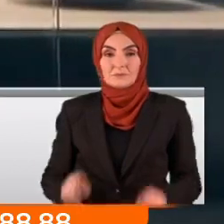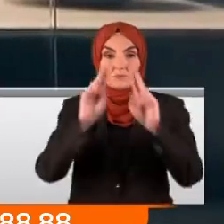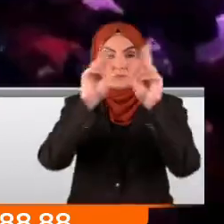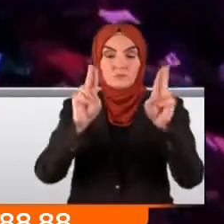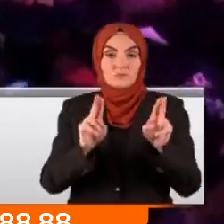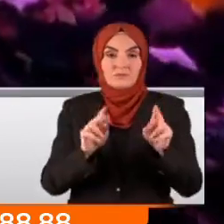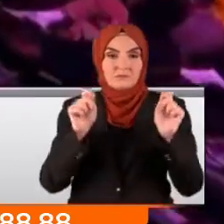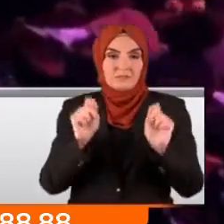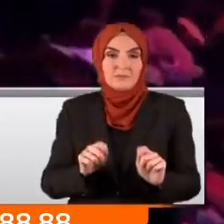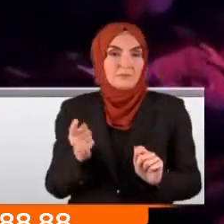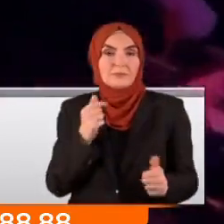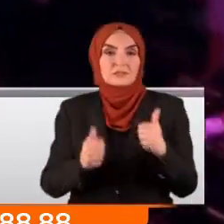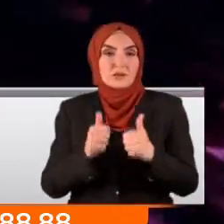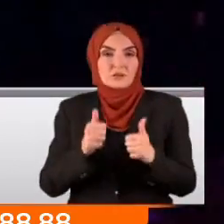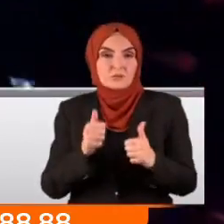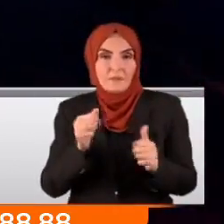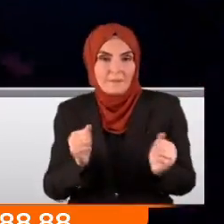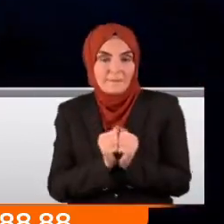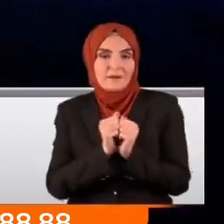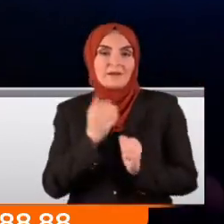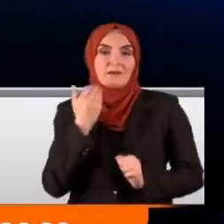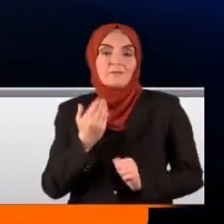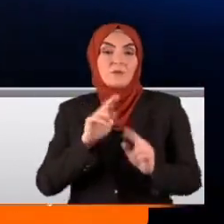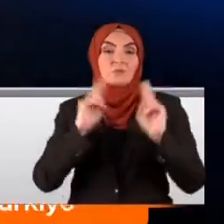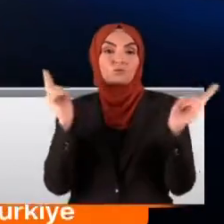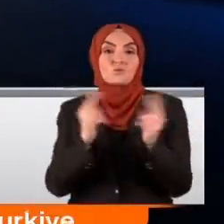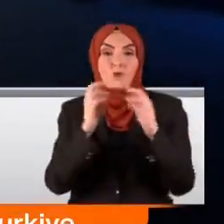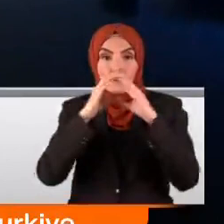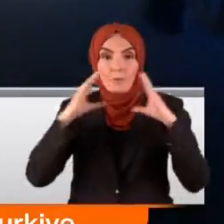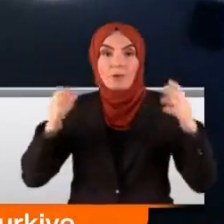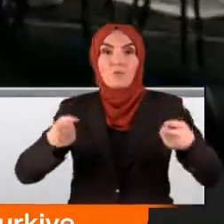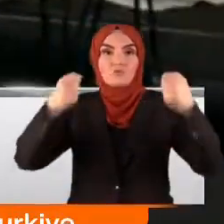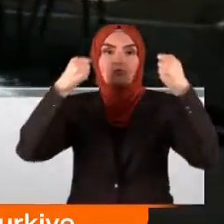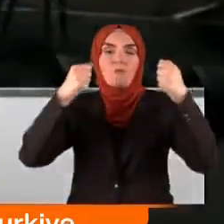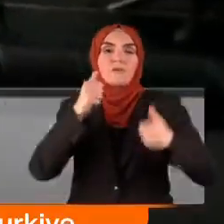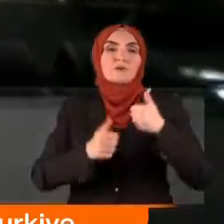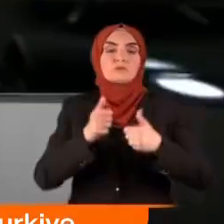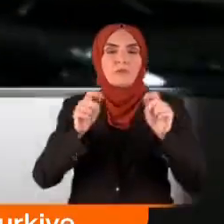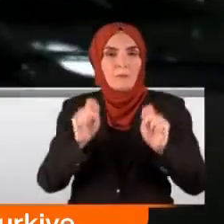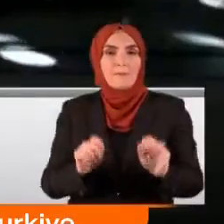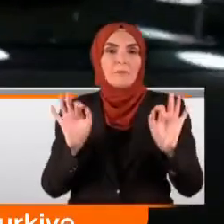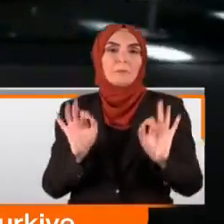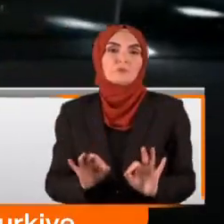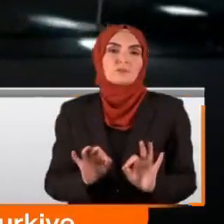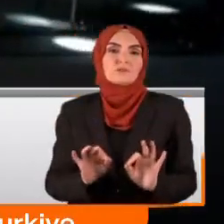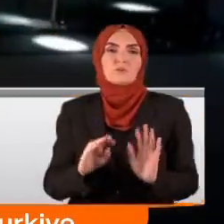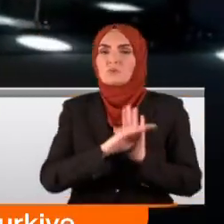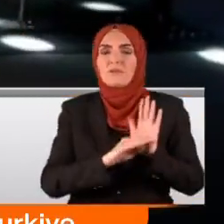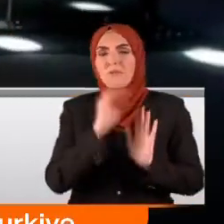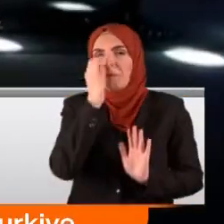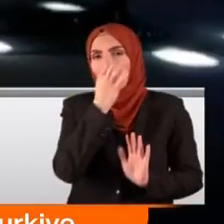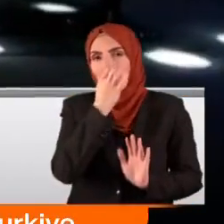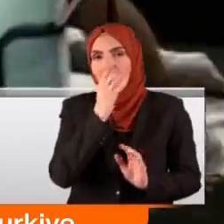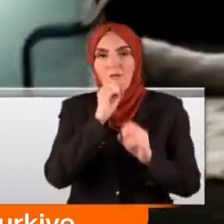Uluslararası düzenlenen bir yarışmayla birlikte Dünya Balon Kupası yarışmaları yapılmaya başlandı. Kurallar basit. Balonu yere